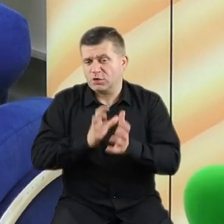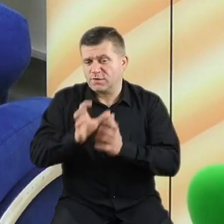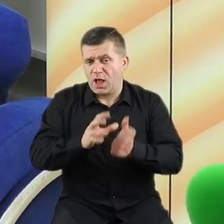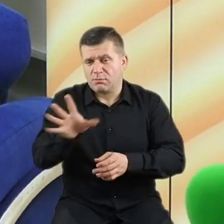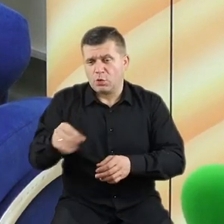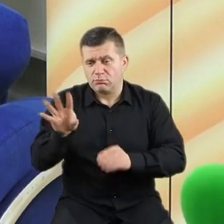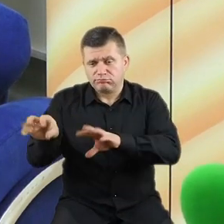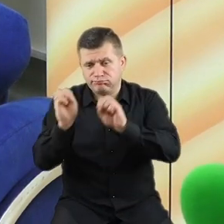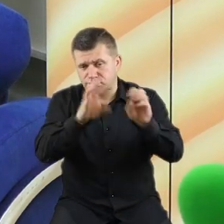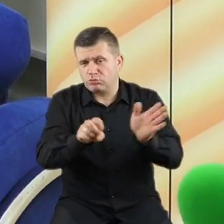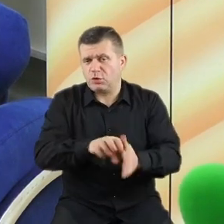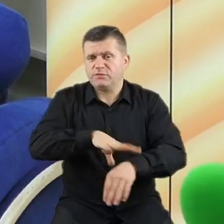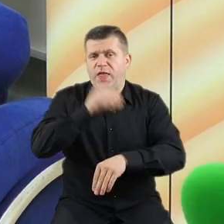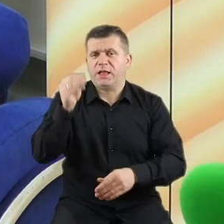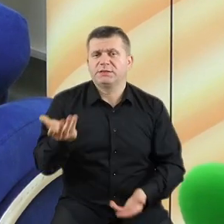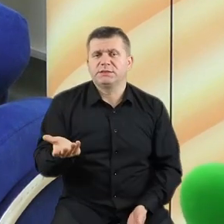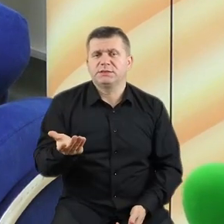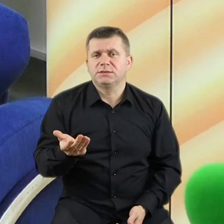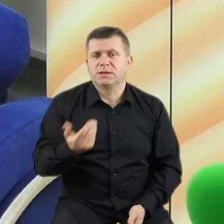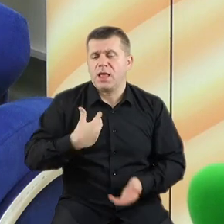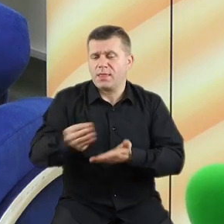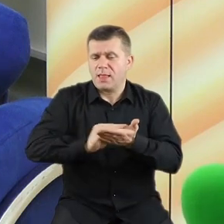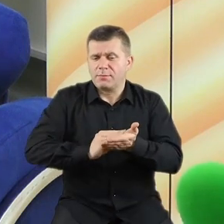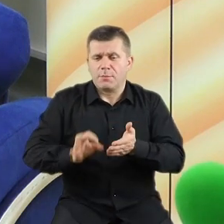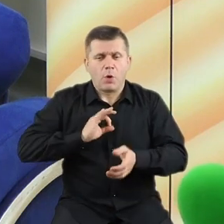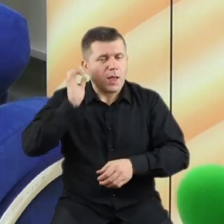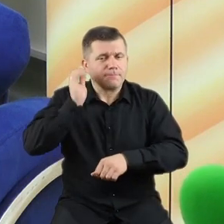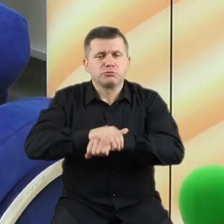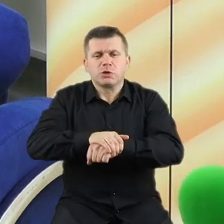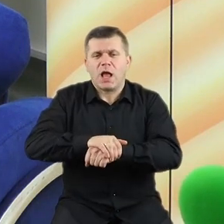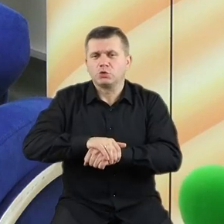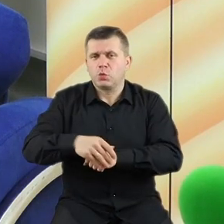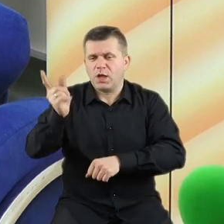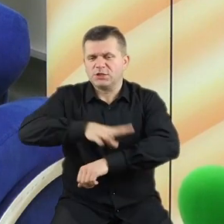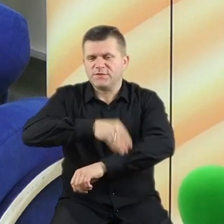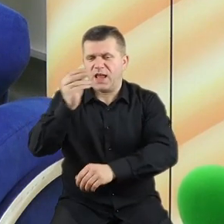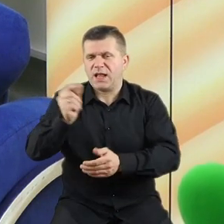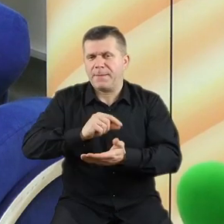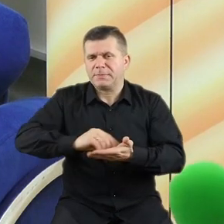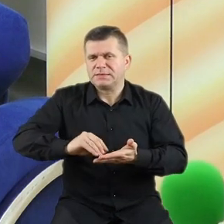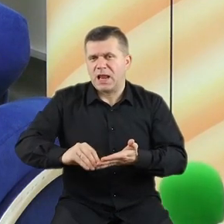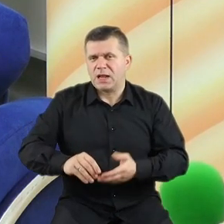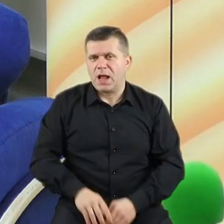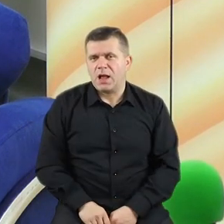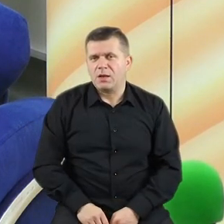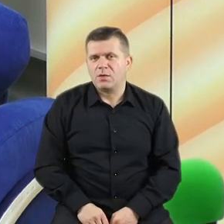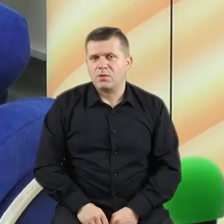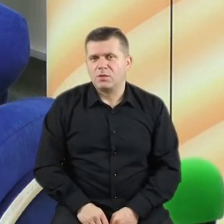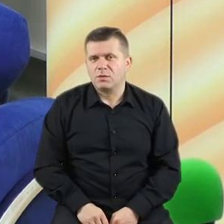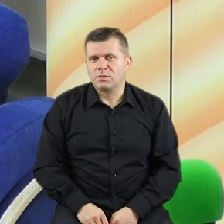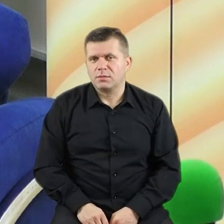ewakuowano do Szwecji. Bo też napisałam wtedy do takiej mojej przyjaciółki, szwedzkiej pisarki dziecięcej, która się